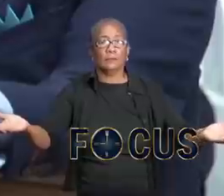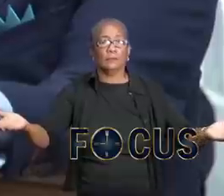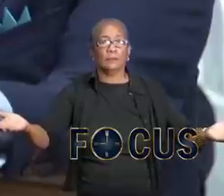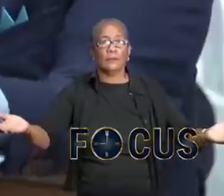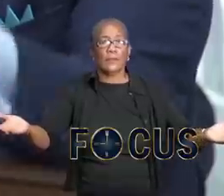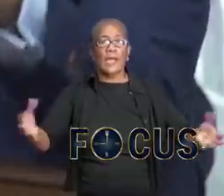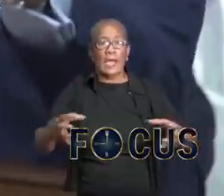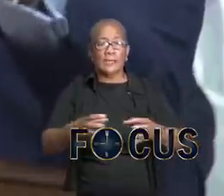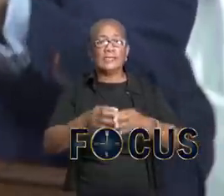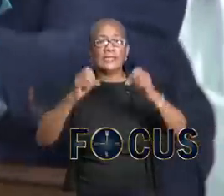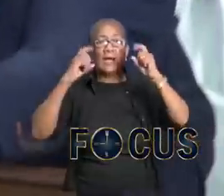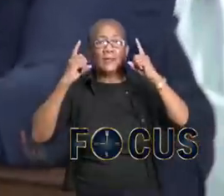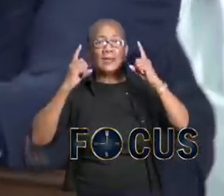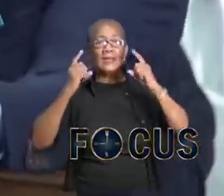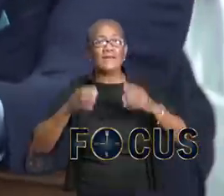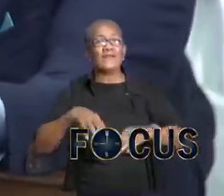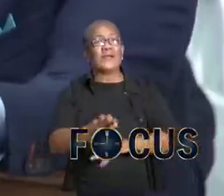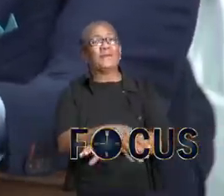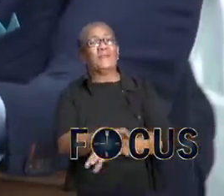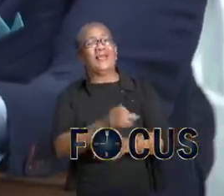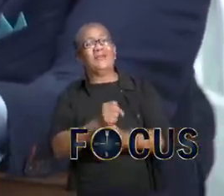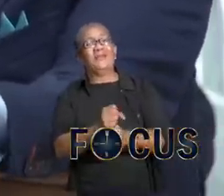En die samenleving blij gemaakt hebben.